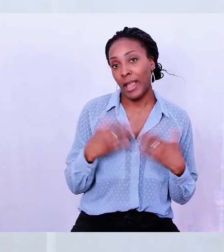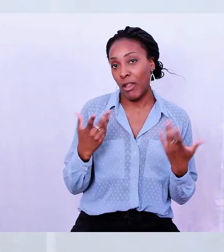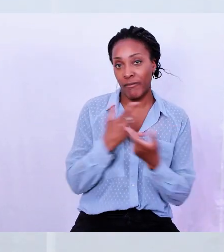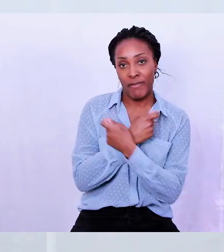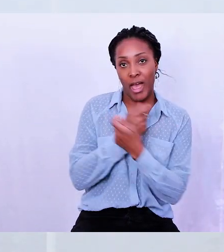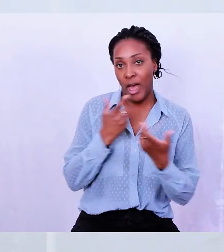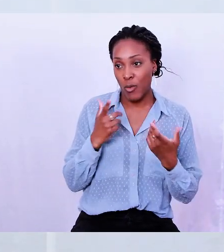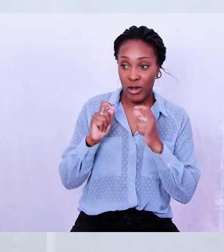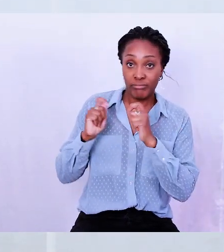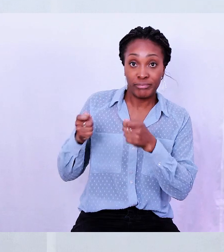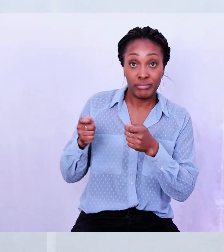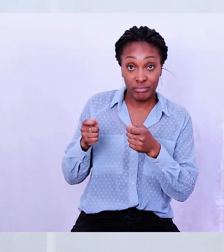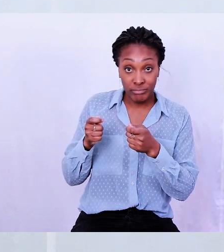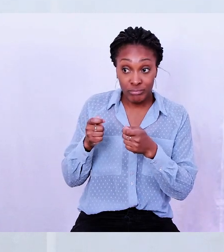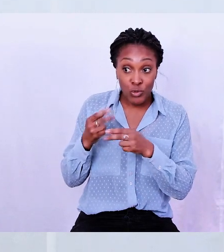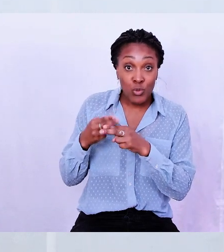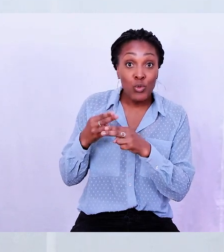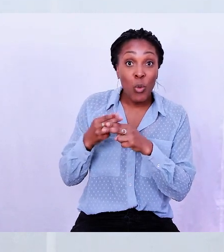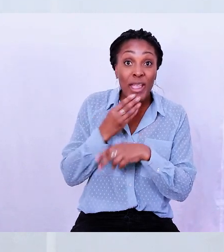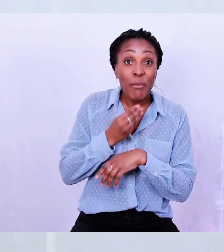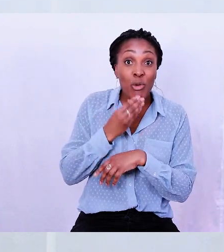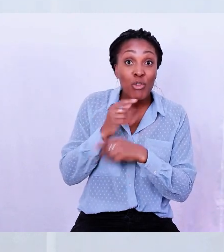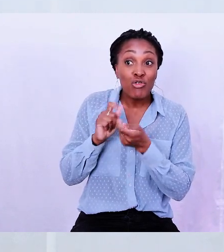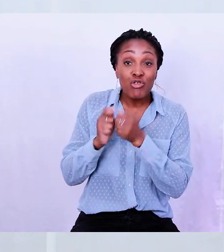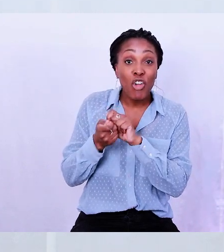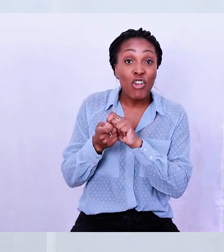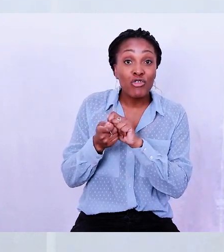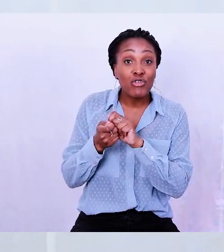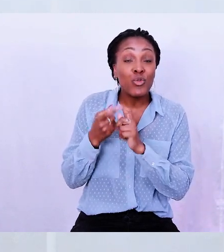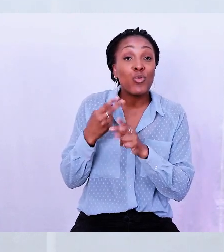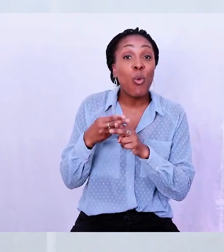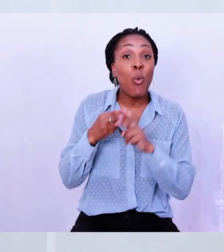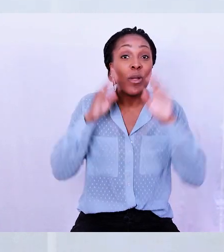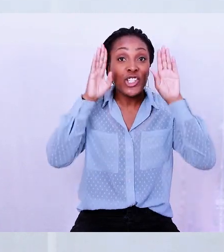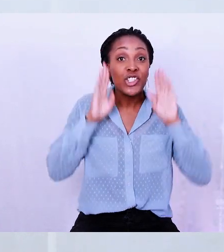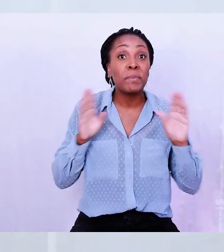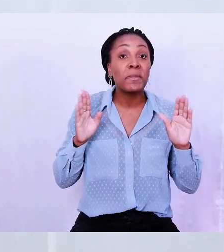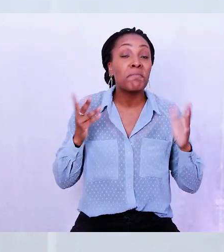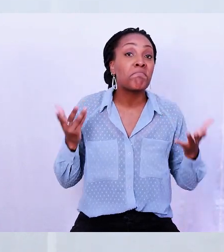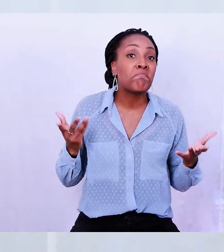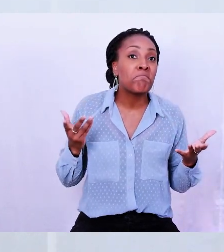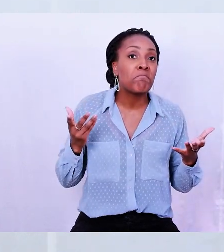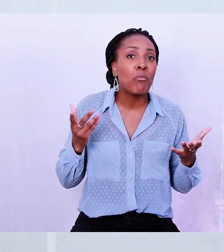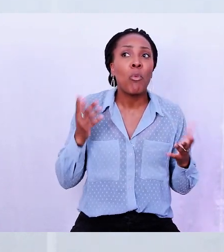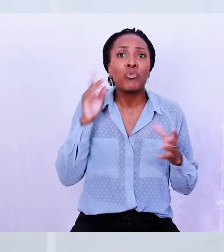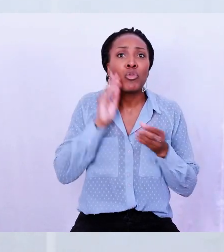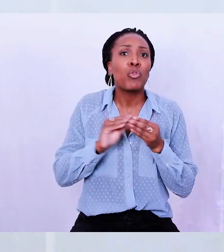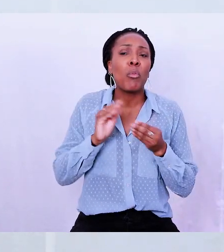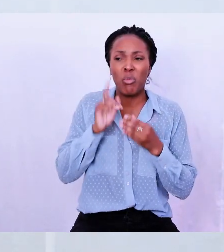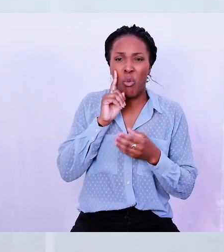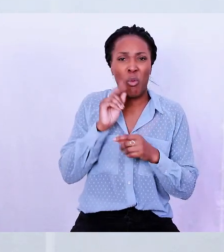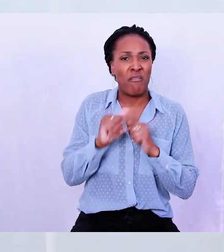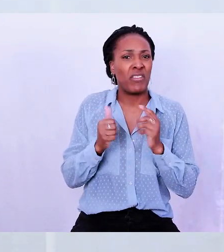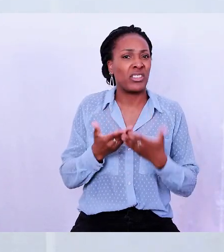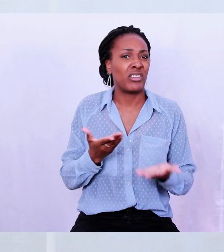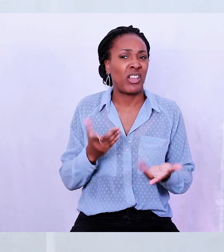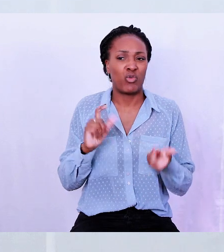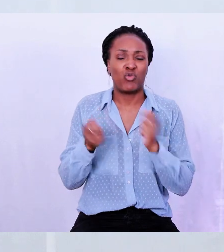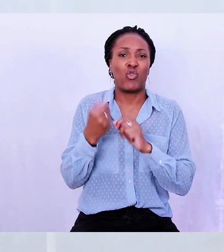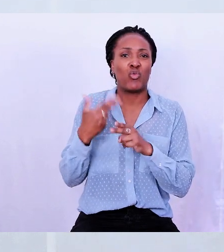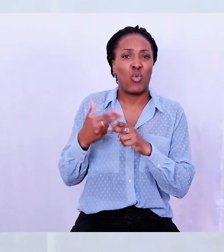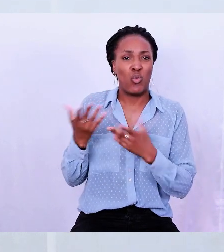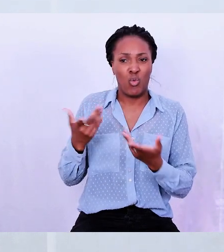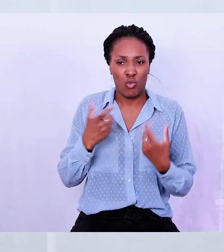va changer le nom de Joseph, son nom hébraïque, il va le mettre avec un nom égyptien. Et on pourrait dire, ouais, qu'est-ce qu'il est en train de faire? Il fait n'importe